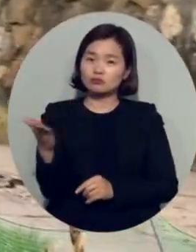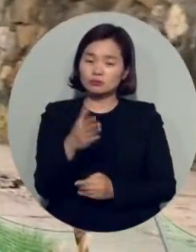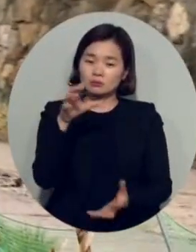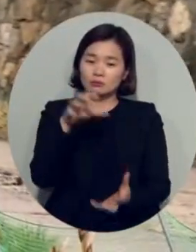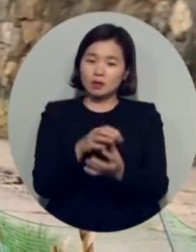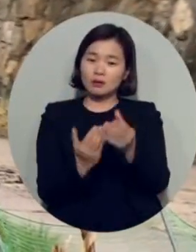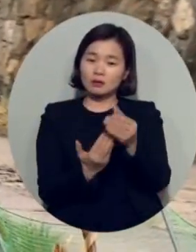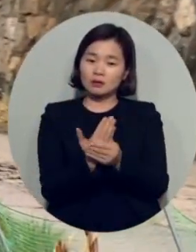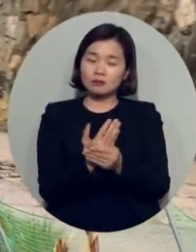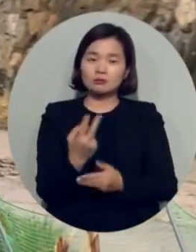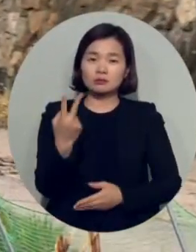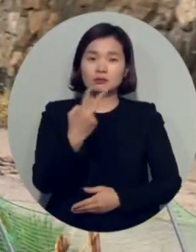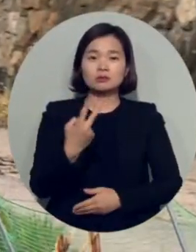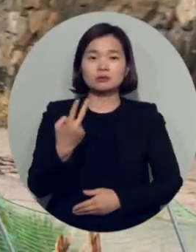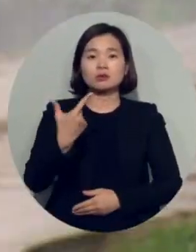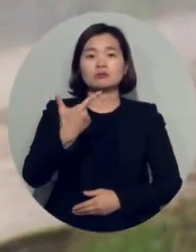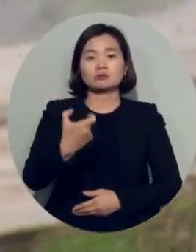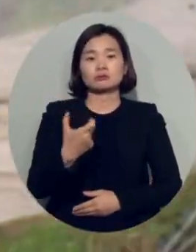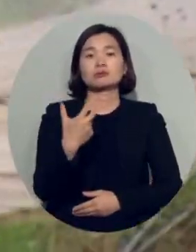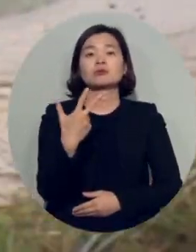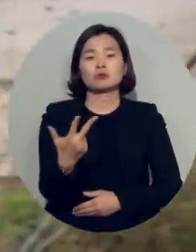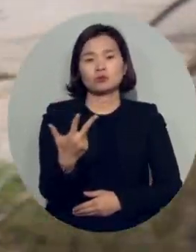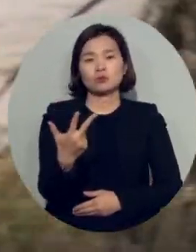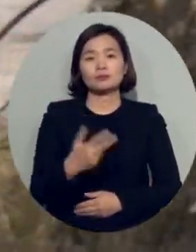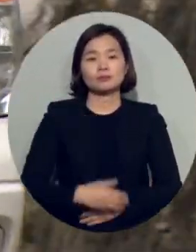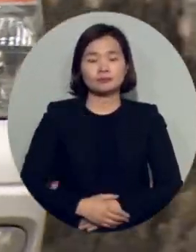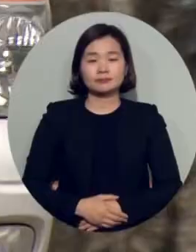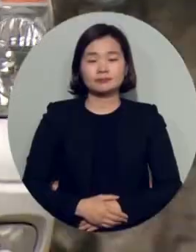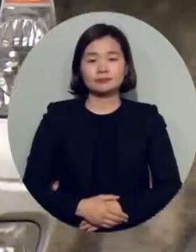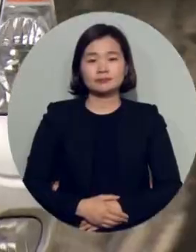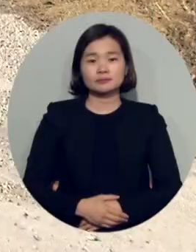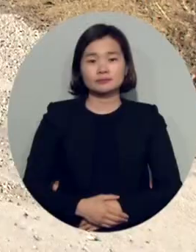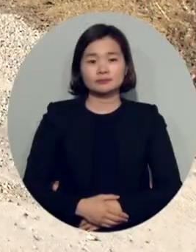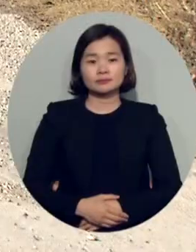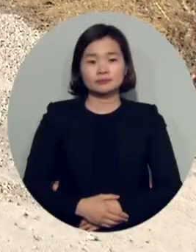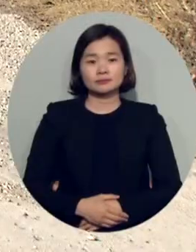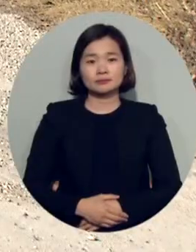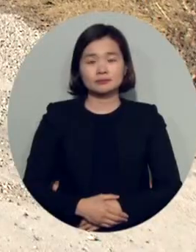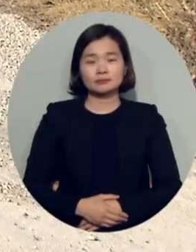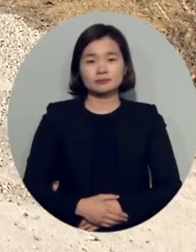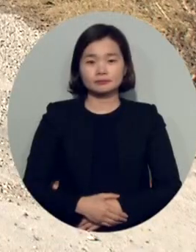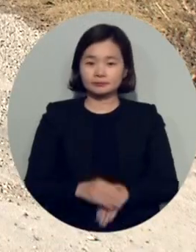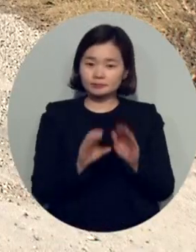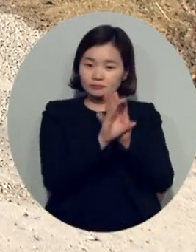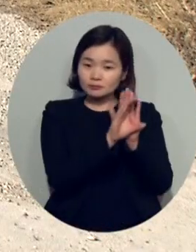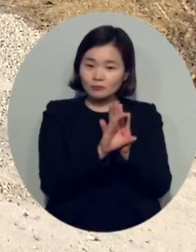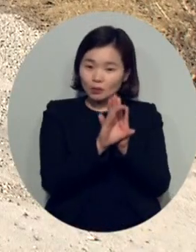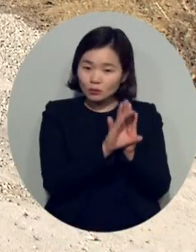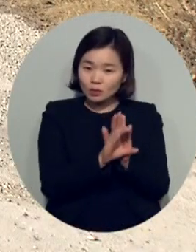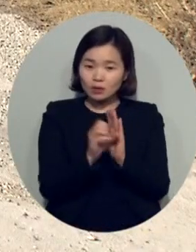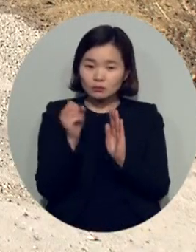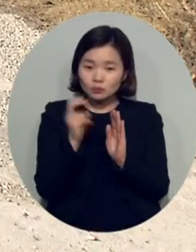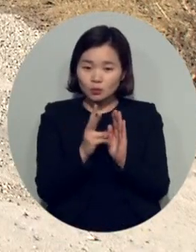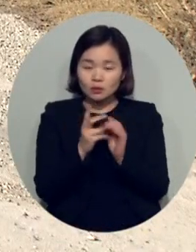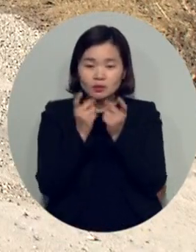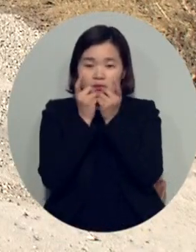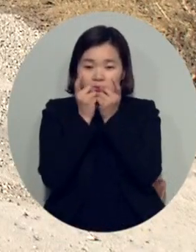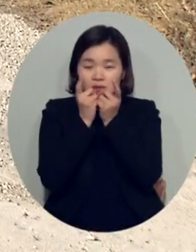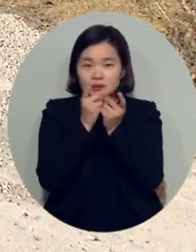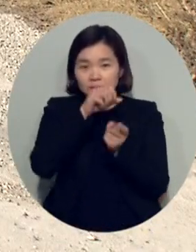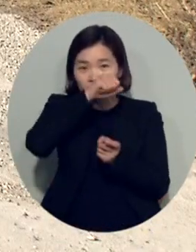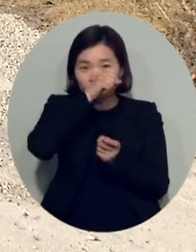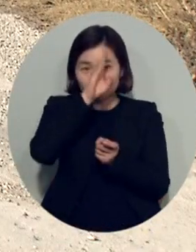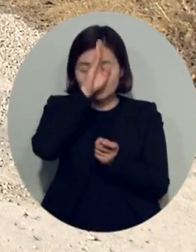누적 건수는 2067건에 이르고 있습니다. 코로나 사태 속에 아프리카 돼지